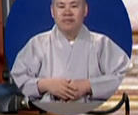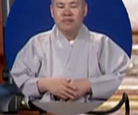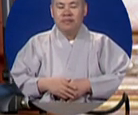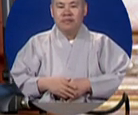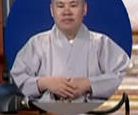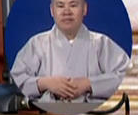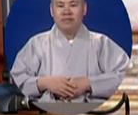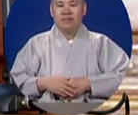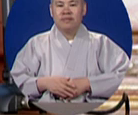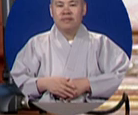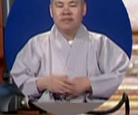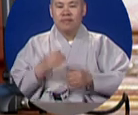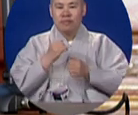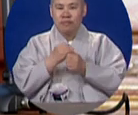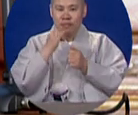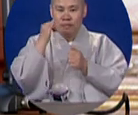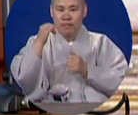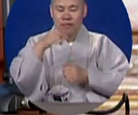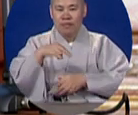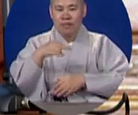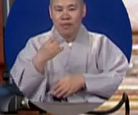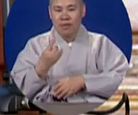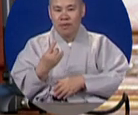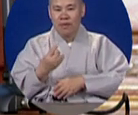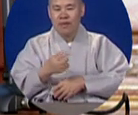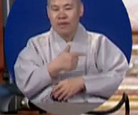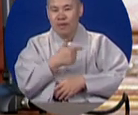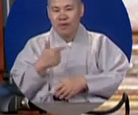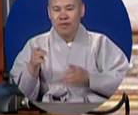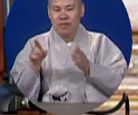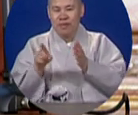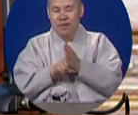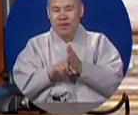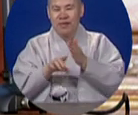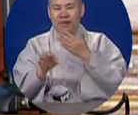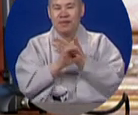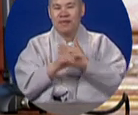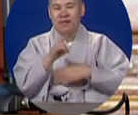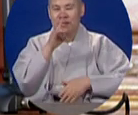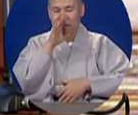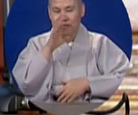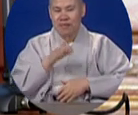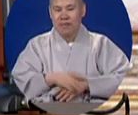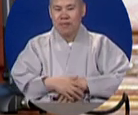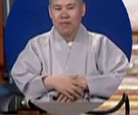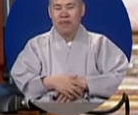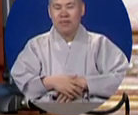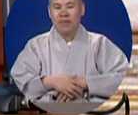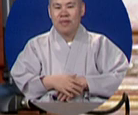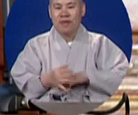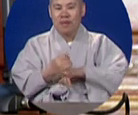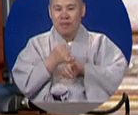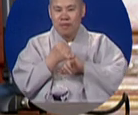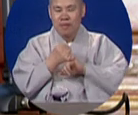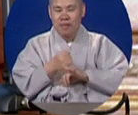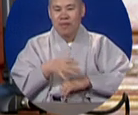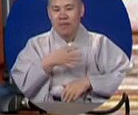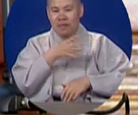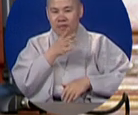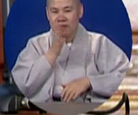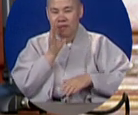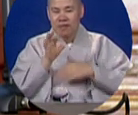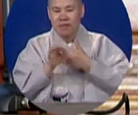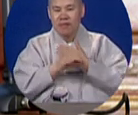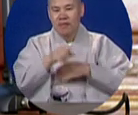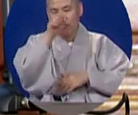그 아내도 너무 믿어서는 안 되겠구나 반드시 이제 나이가 들면